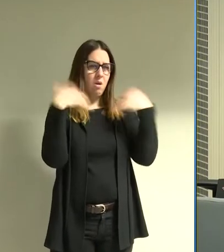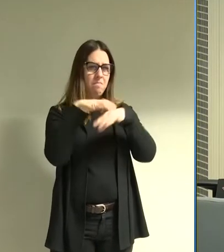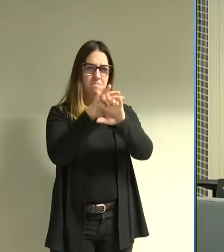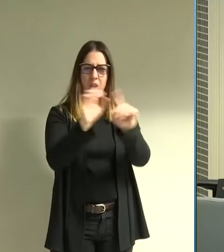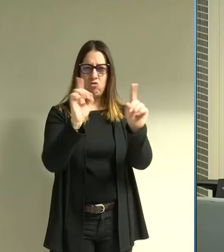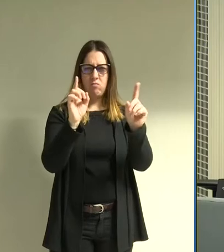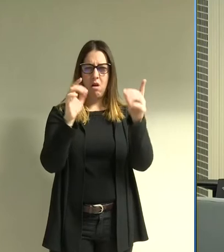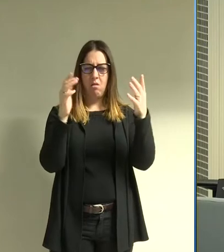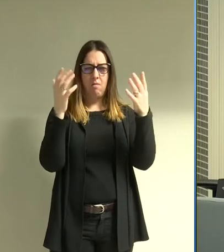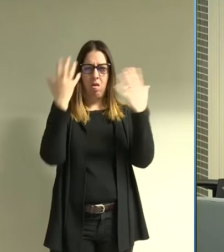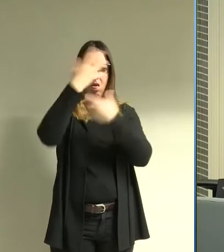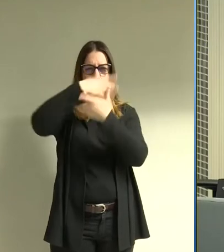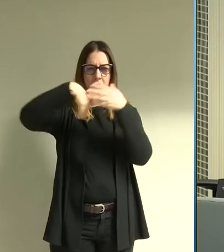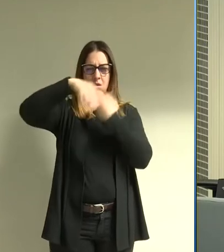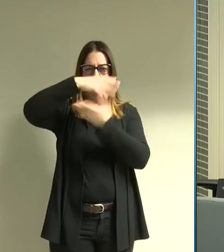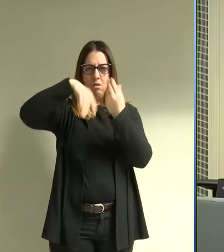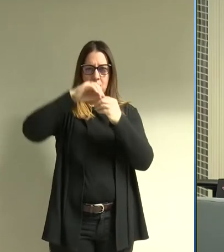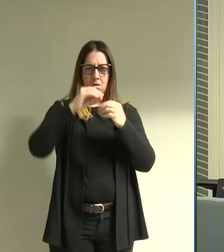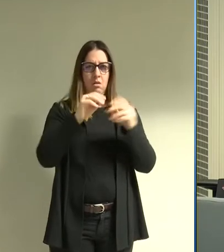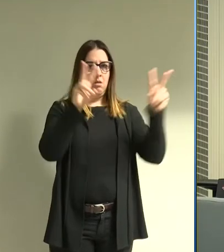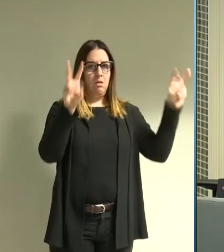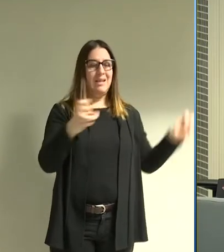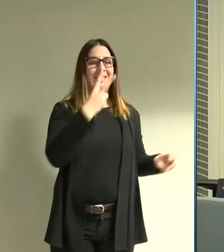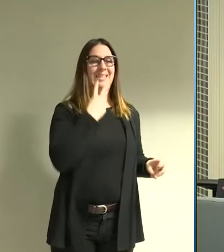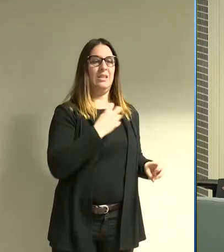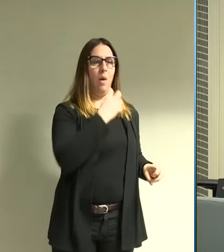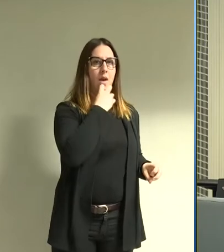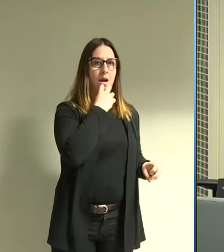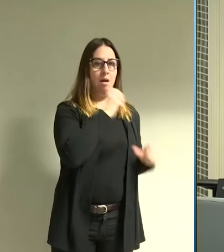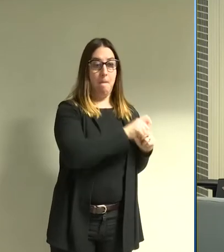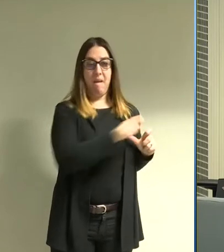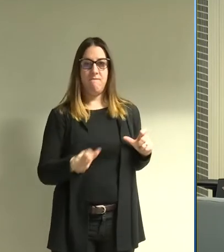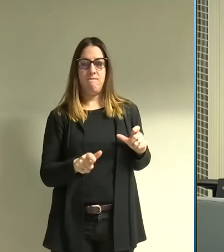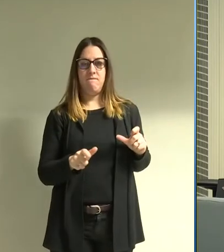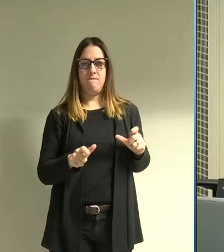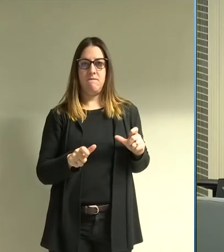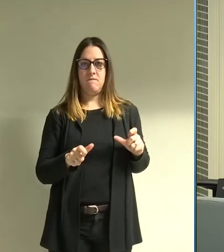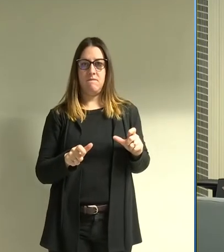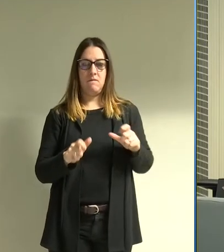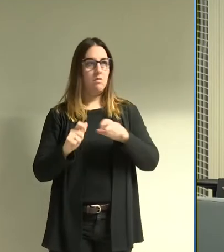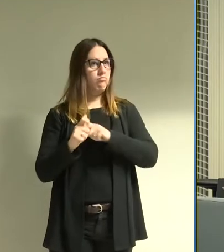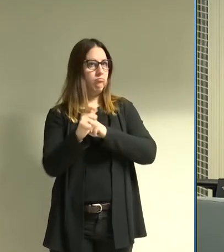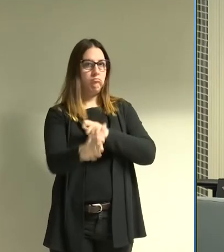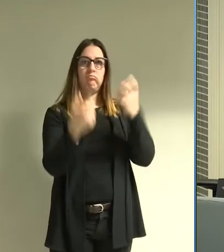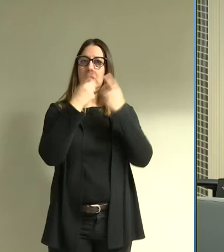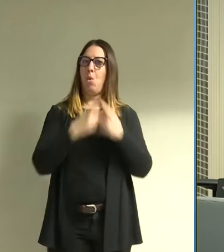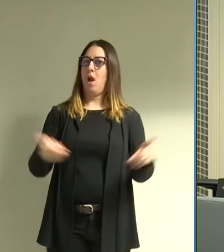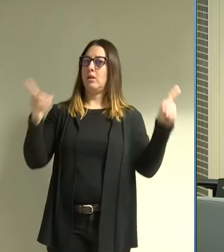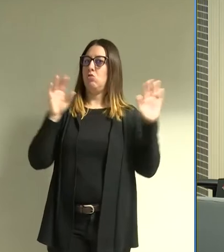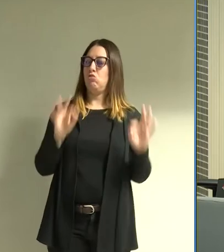un petit peu là l'expression donc citoyenne dans un dispositif sur tout démocratique